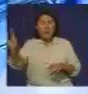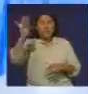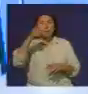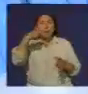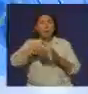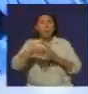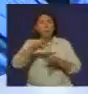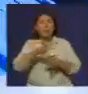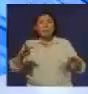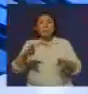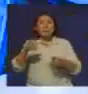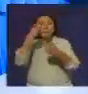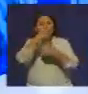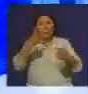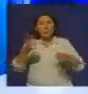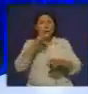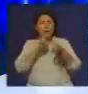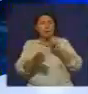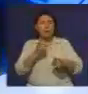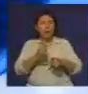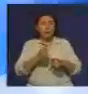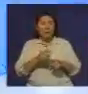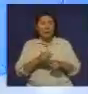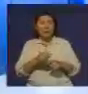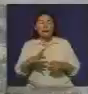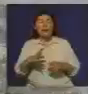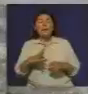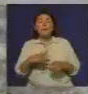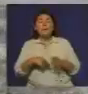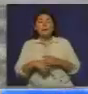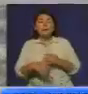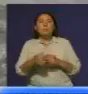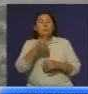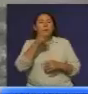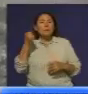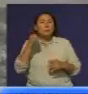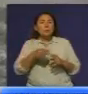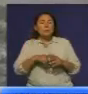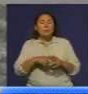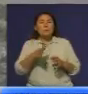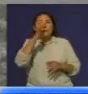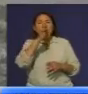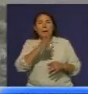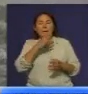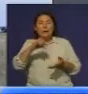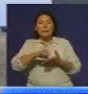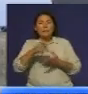істер министрлігінің ресми өкілі Алмас Садубаев брифингте мәлім етті. Биылғы 5 айда жаяу жүргіншілерге